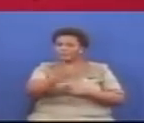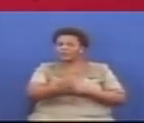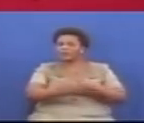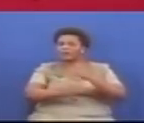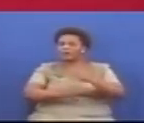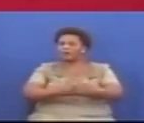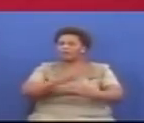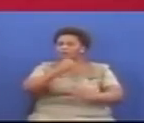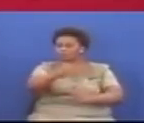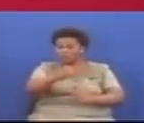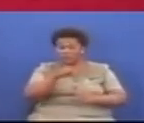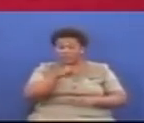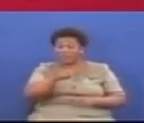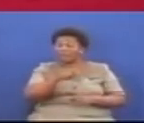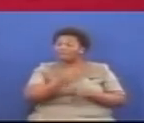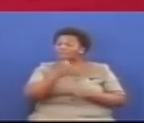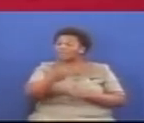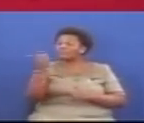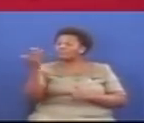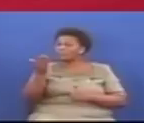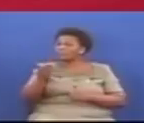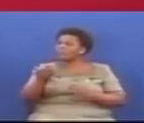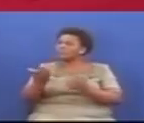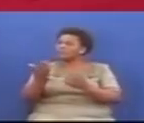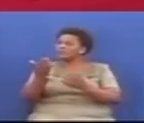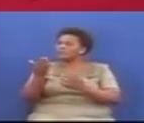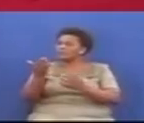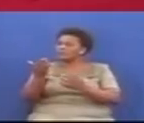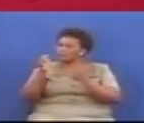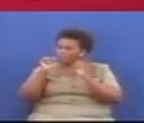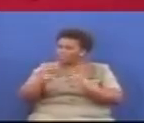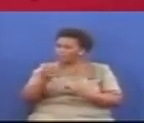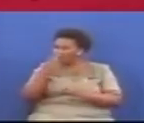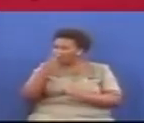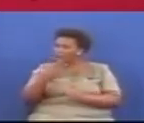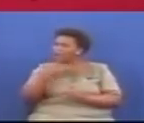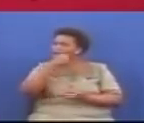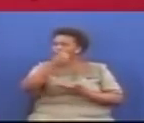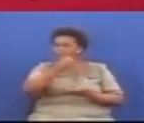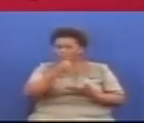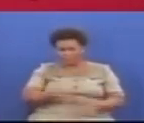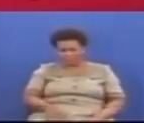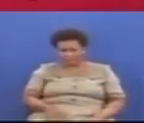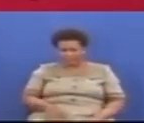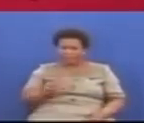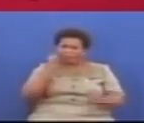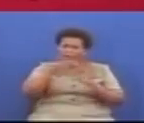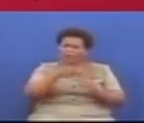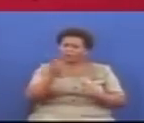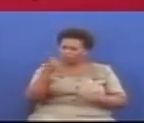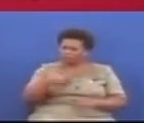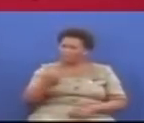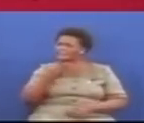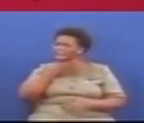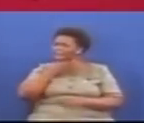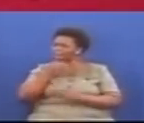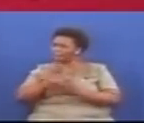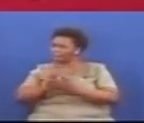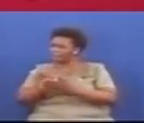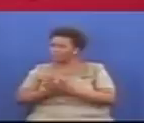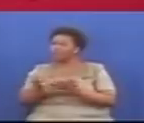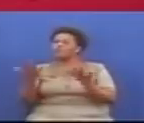upatikanaji wa rasilimali fedha. Kwa hiyo dhamira tunayo, sababu tunayo, na uwezo pia